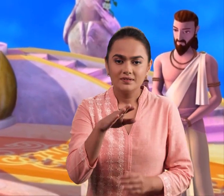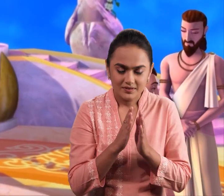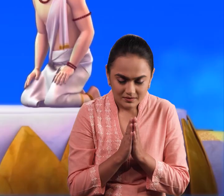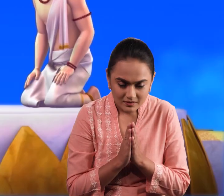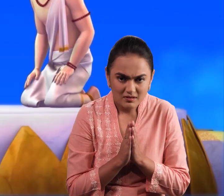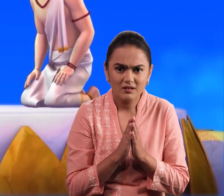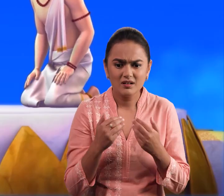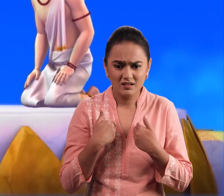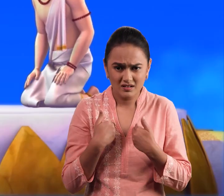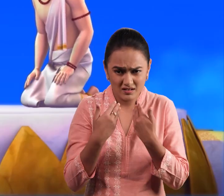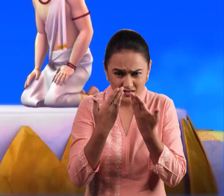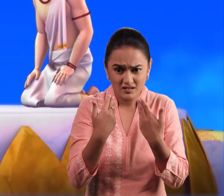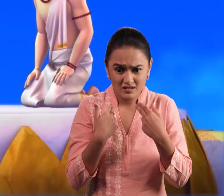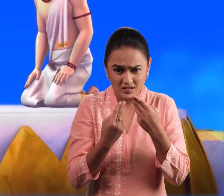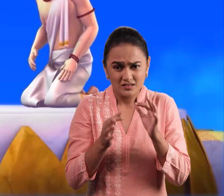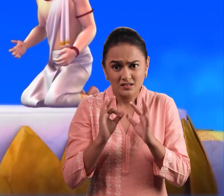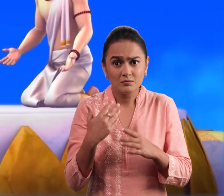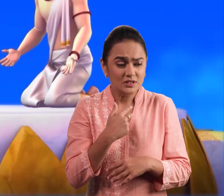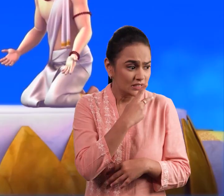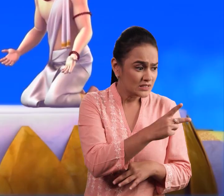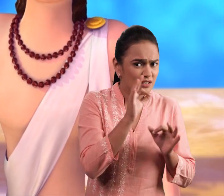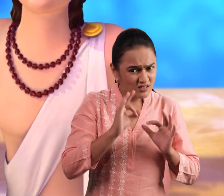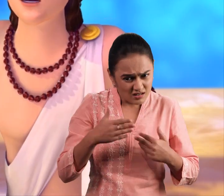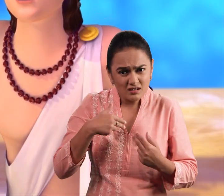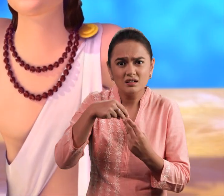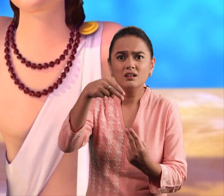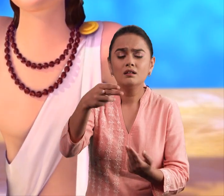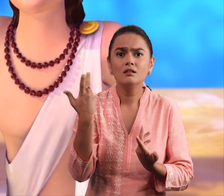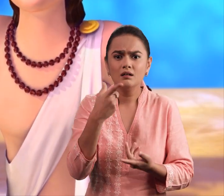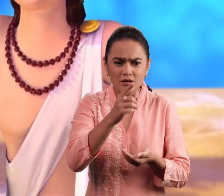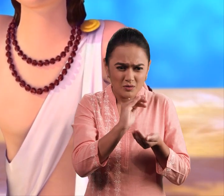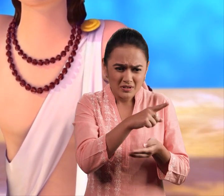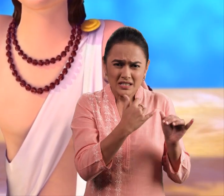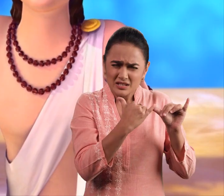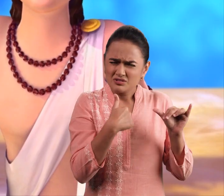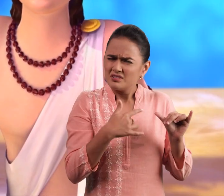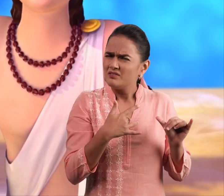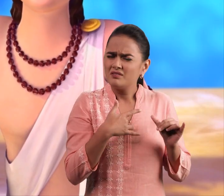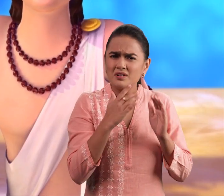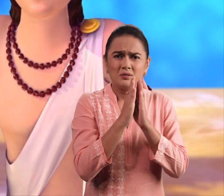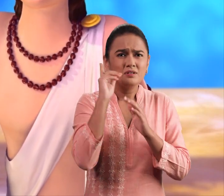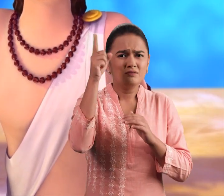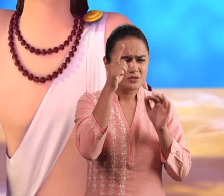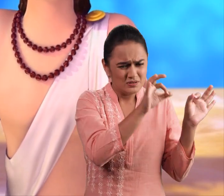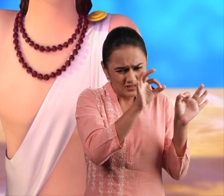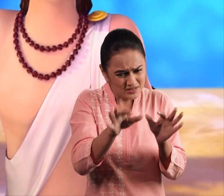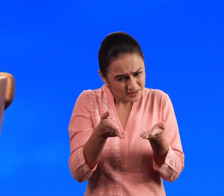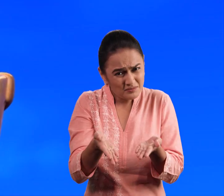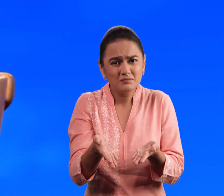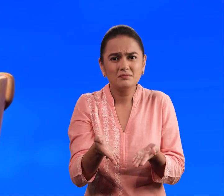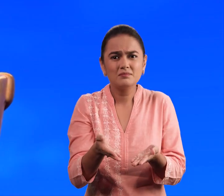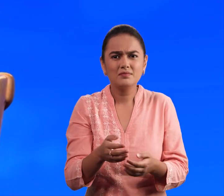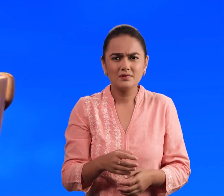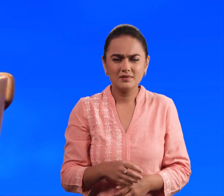हे प्रभु, मैं आपको वही बता रहा हूँ जो मैंने देखा है। ये नन्हा बालक कृष्ण हो न हो भगवान विष्णु का ही अवतार